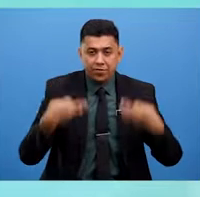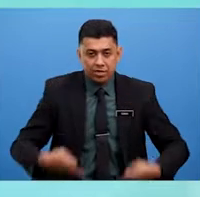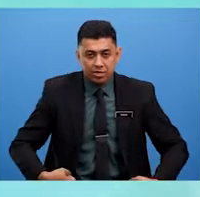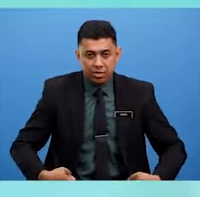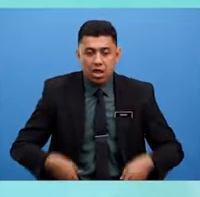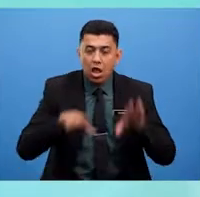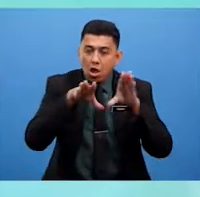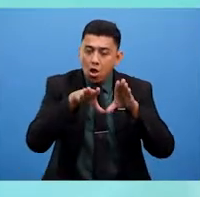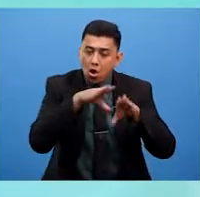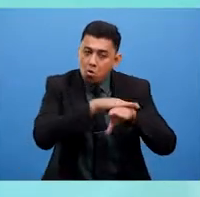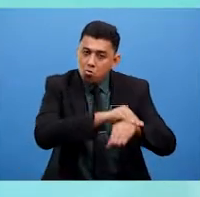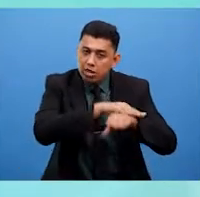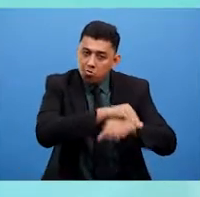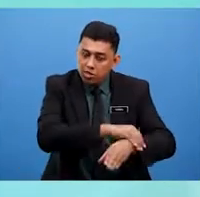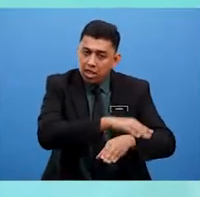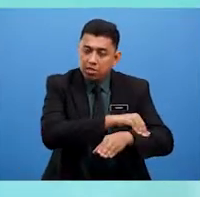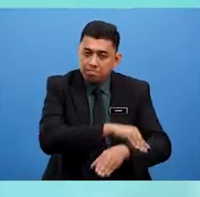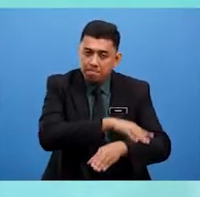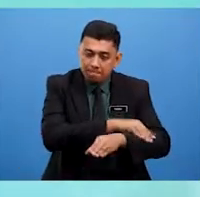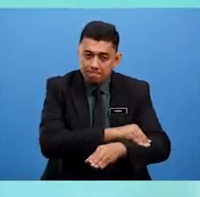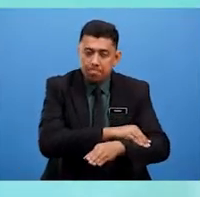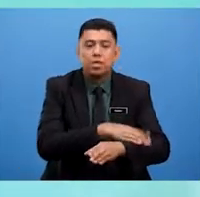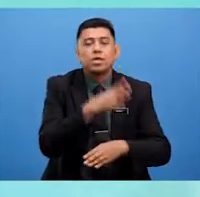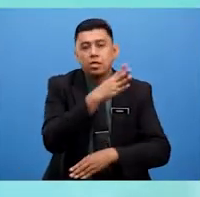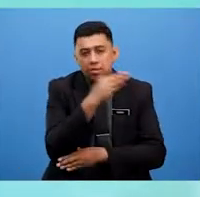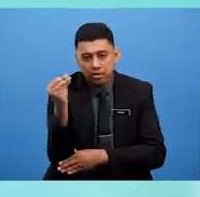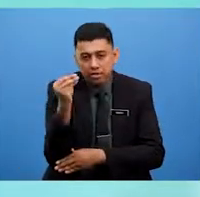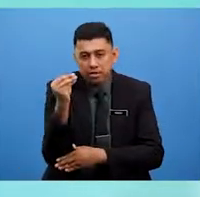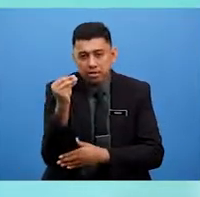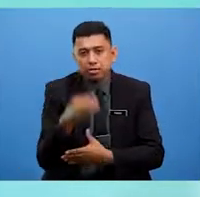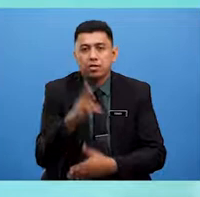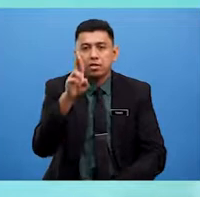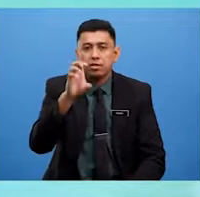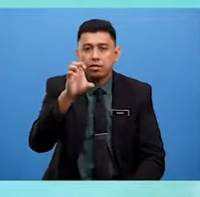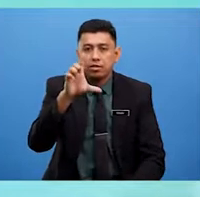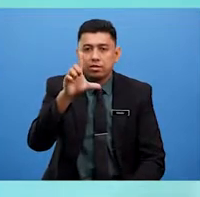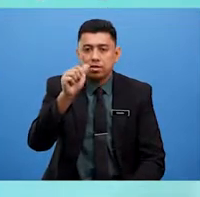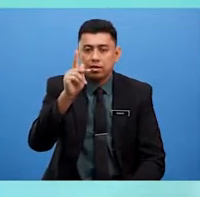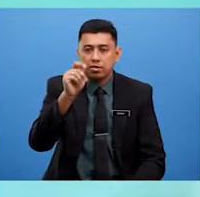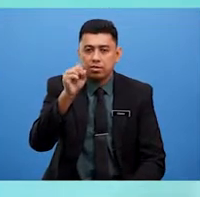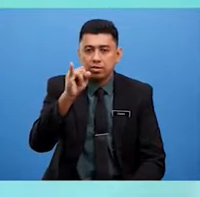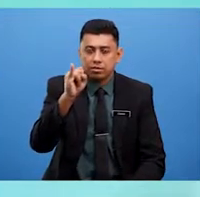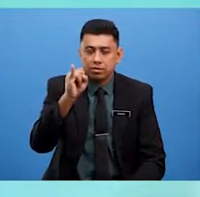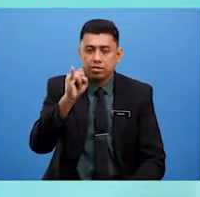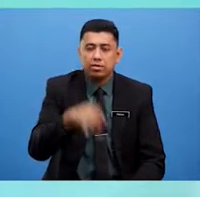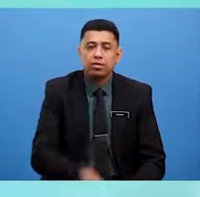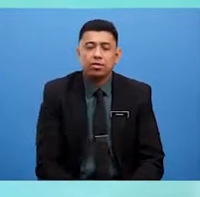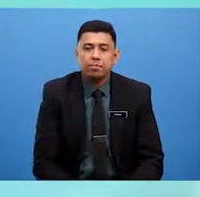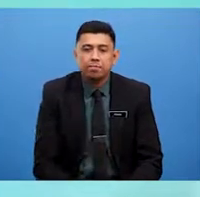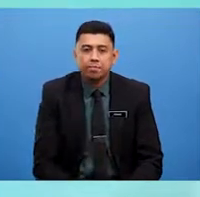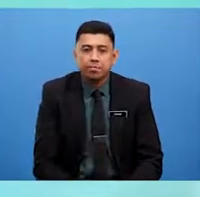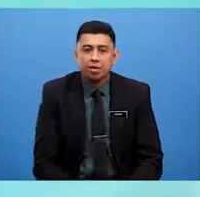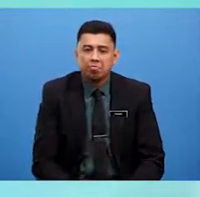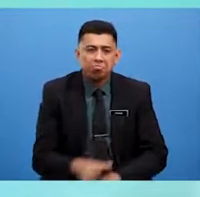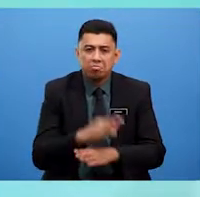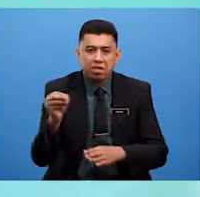urutan sukan dan spa kesihatan serta relaksasi psikologi. Tempoh masa transisi tidak boleh